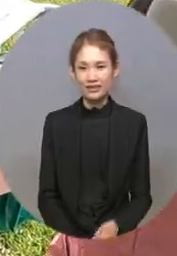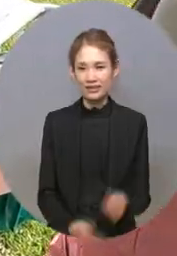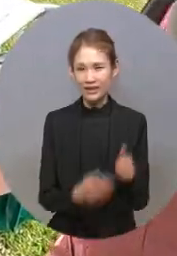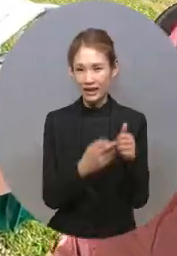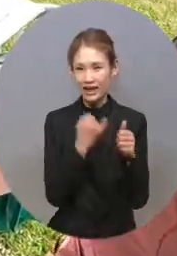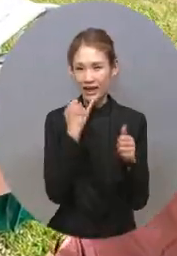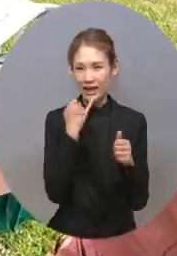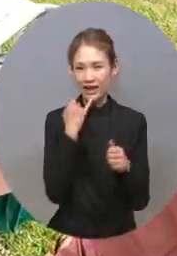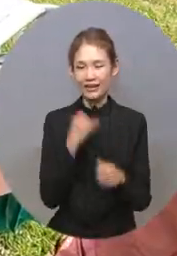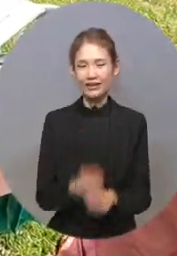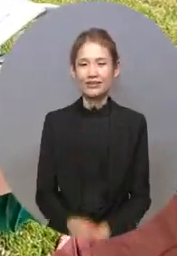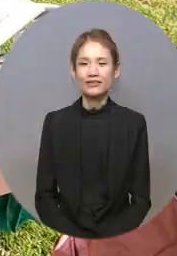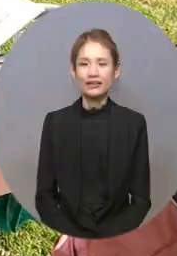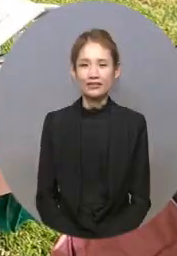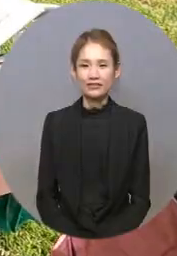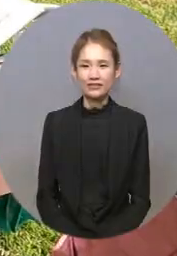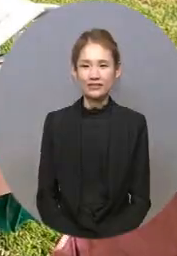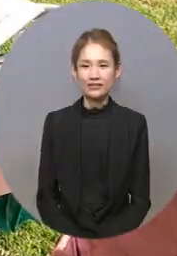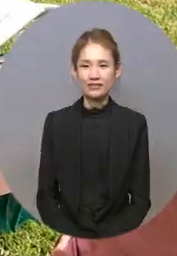거지?